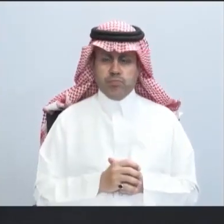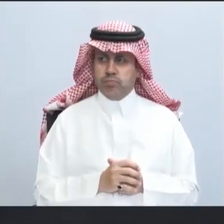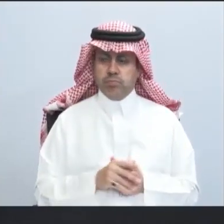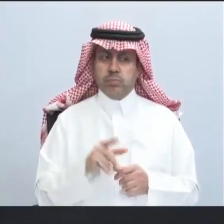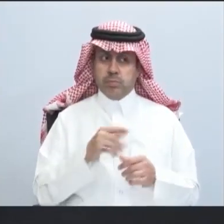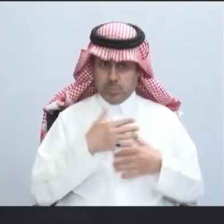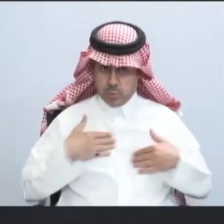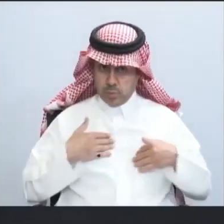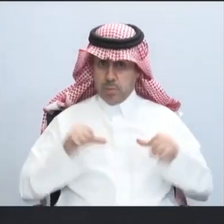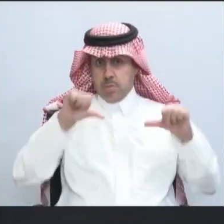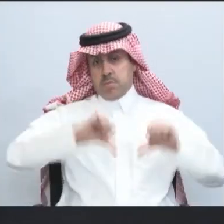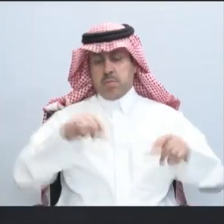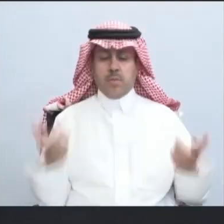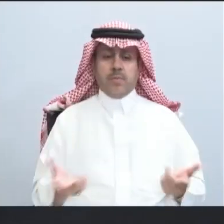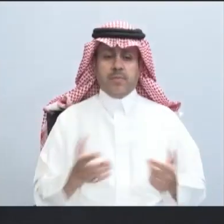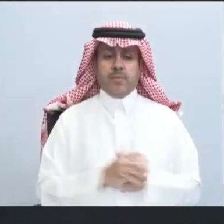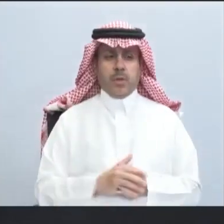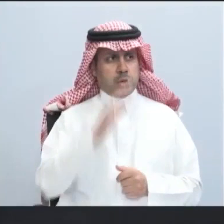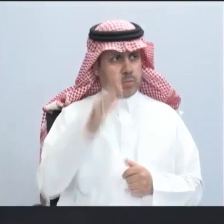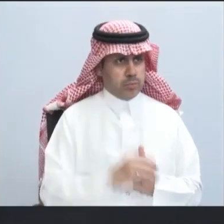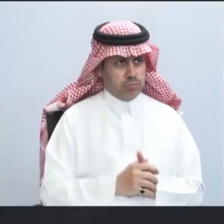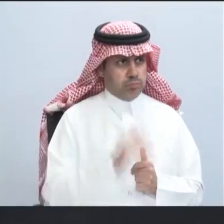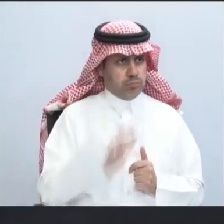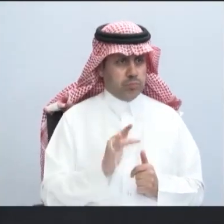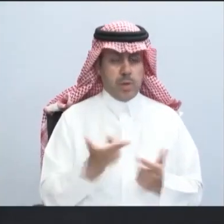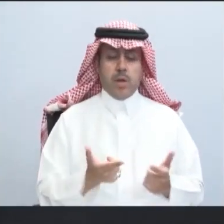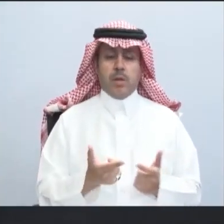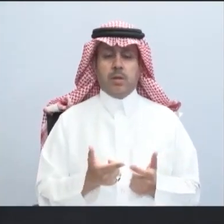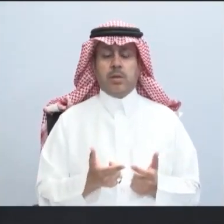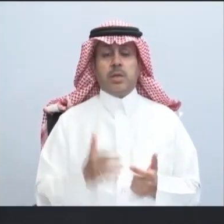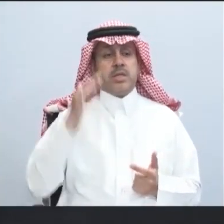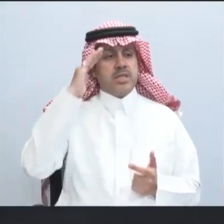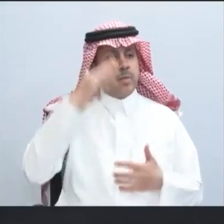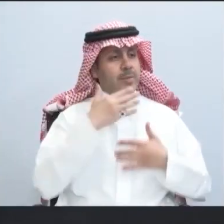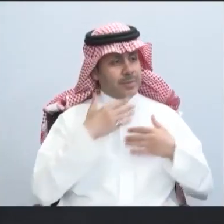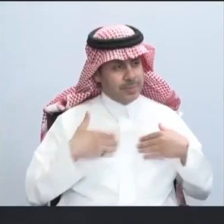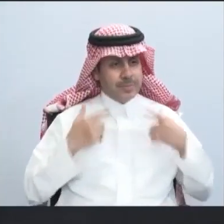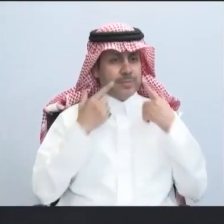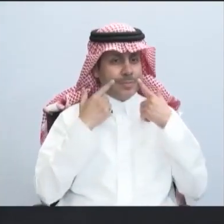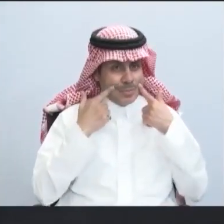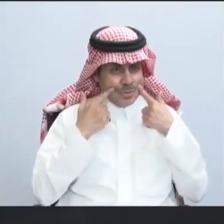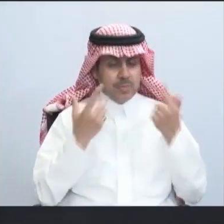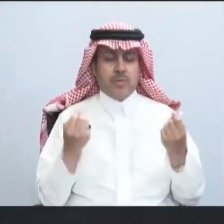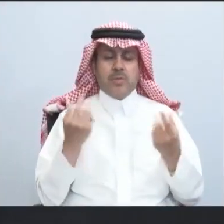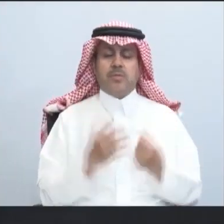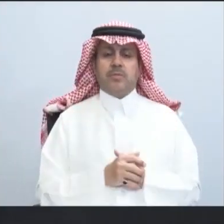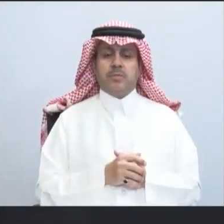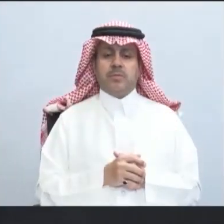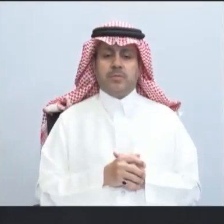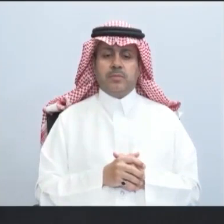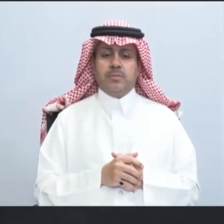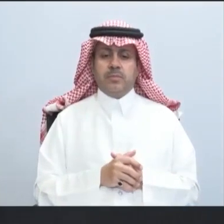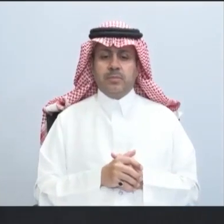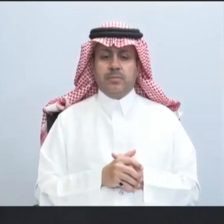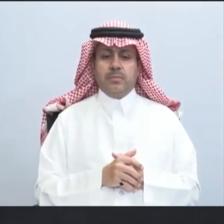عنده غيظ في وجهه السلام عليكم كانه ملزم بالسلام نقول بالعكس اطلق محياك